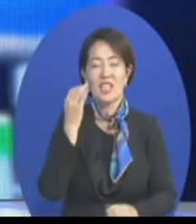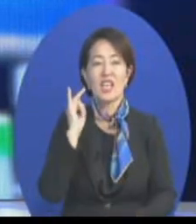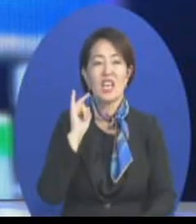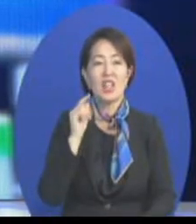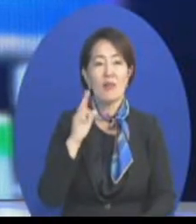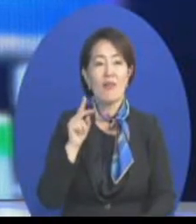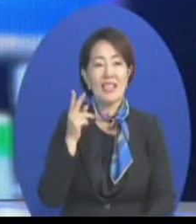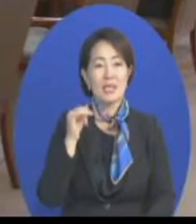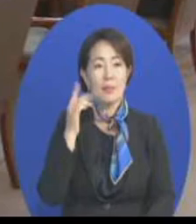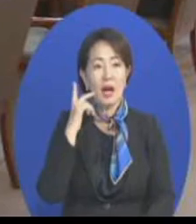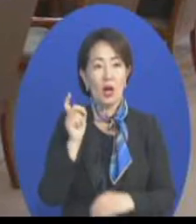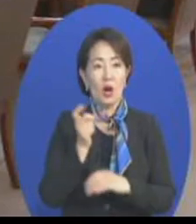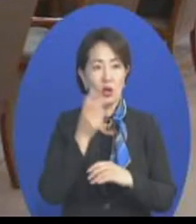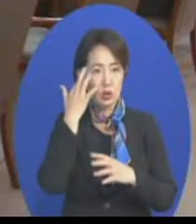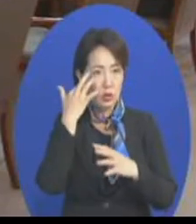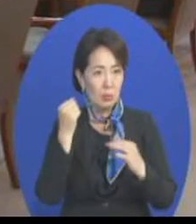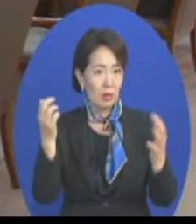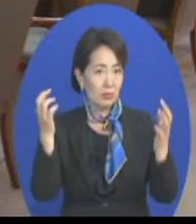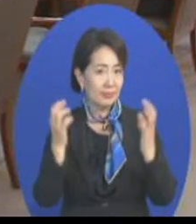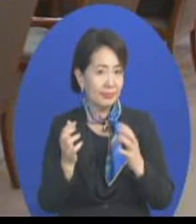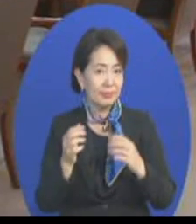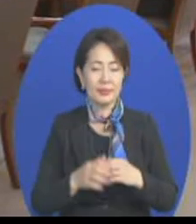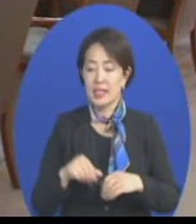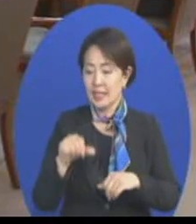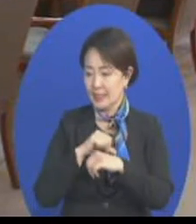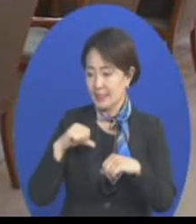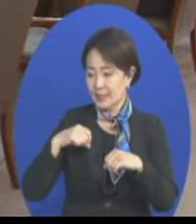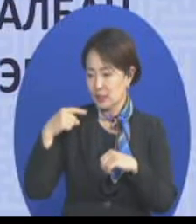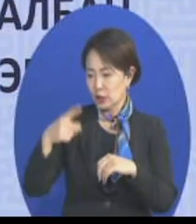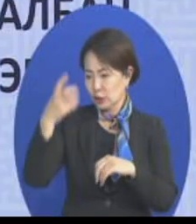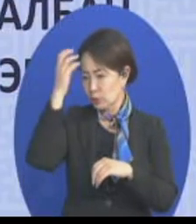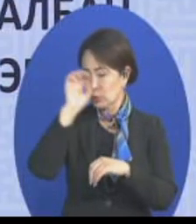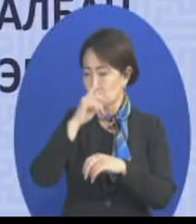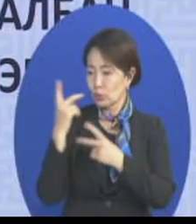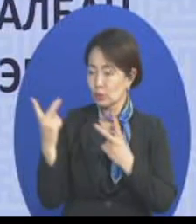хороо зохион байгуулсан юм. Иргэдийн хувьд төрийн үйлчилгээ авахын тулд